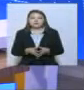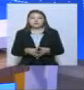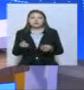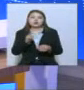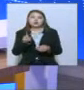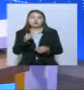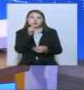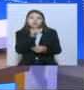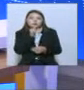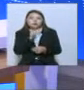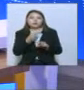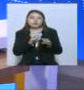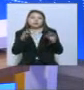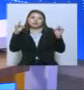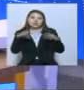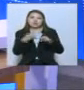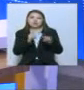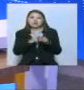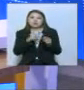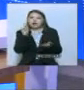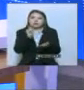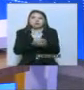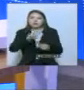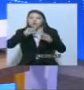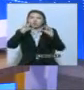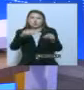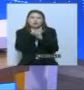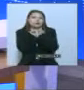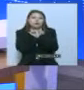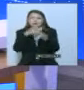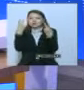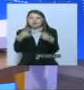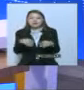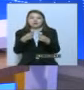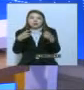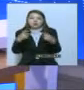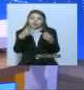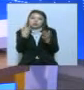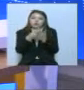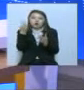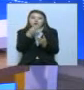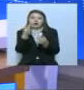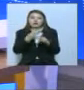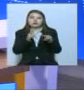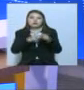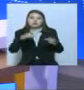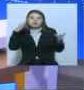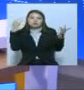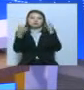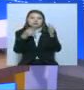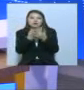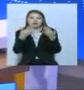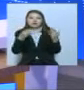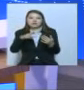Чтобы попробовать настоящую тайскую еду, теперь не обязательно ехать в жаркое королевство. В пятизвездочном отеле «Октау» будет представлена знаменитая тайская